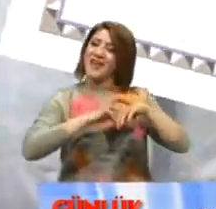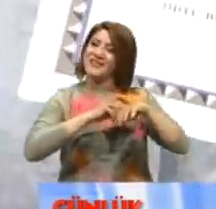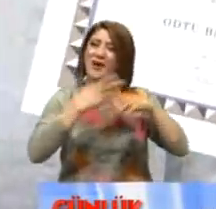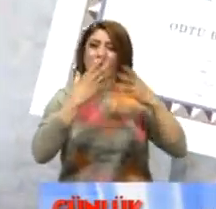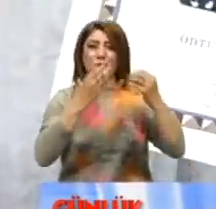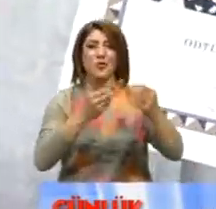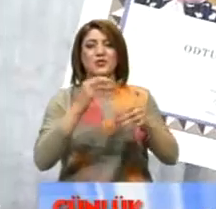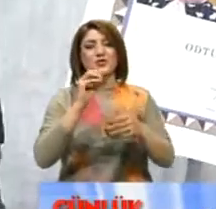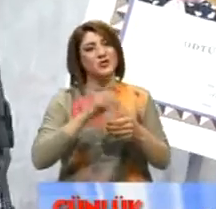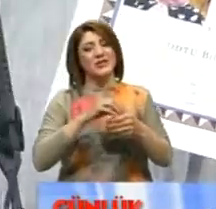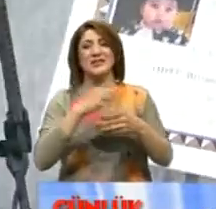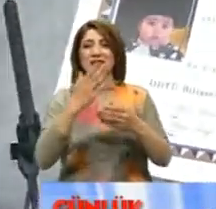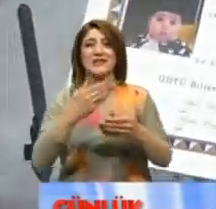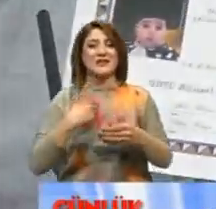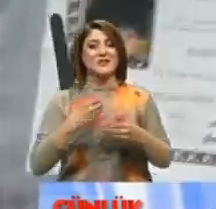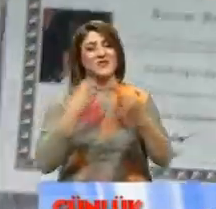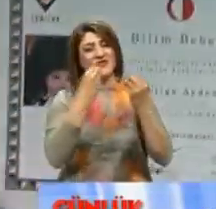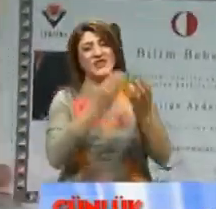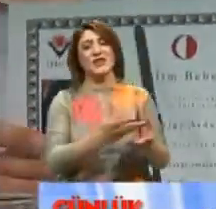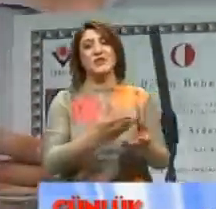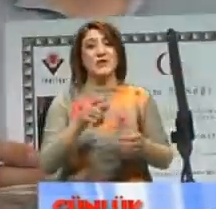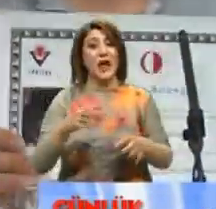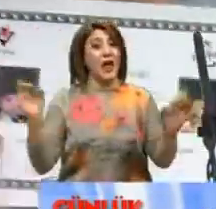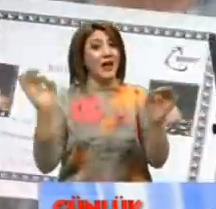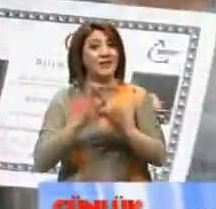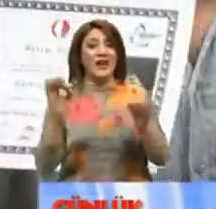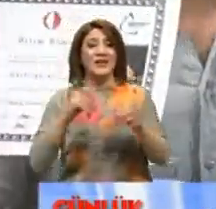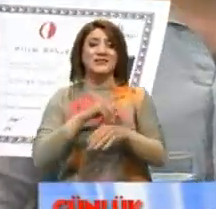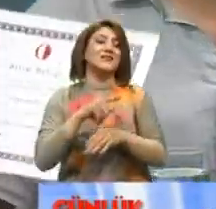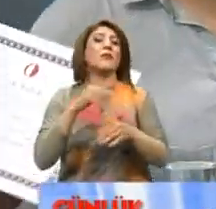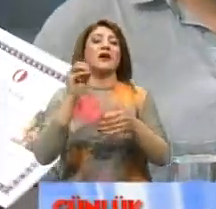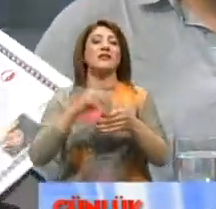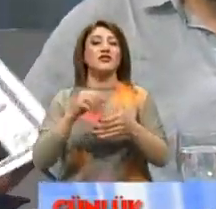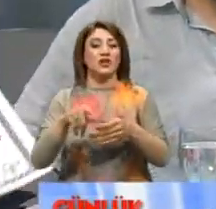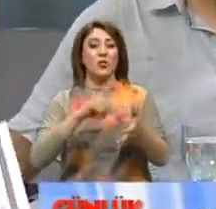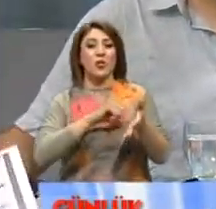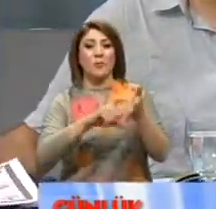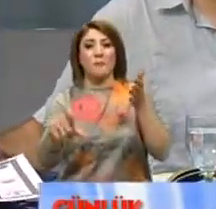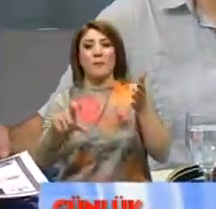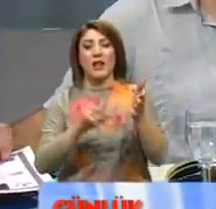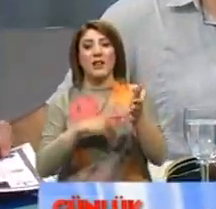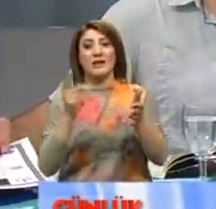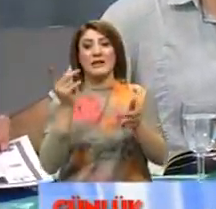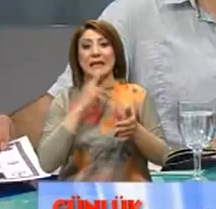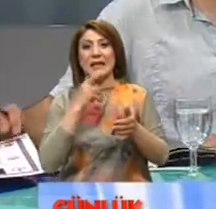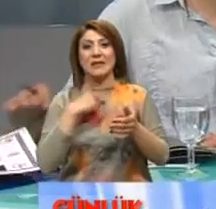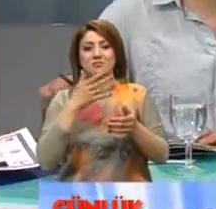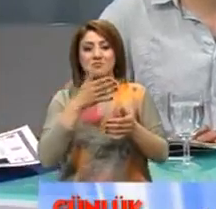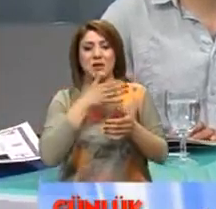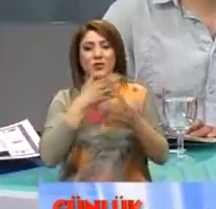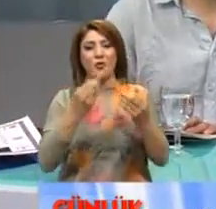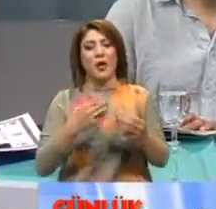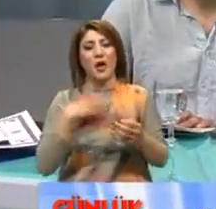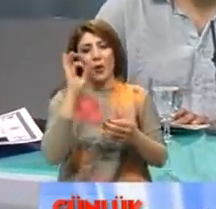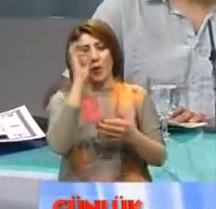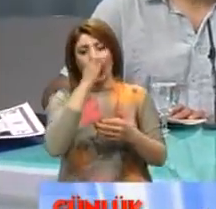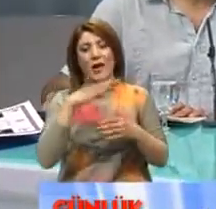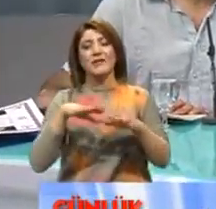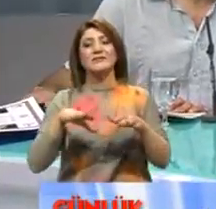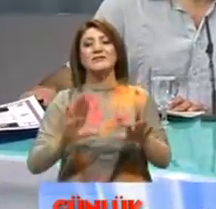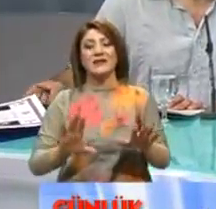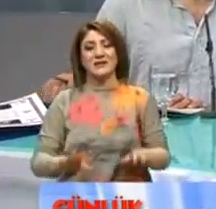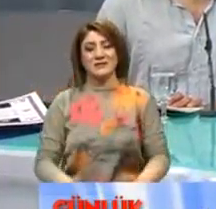bunu gerçekten hak ediyorlar. Bu kadar erken dönemde böyle bir dile sahip olmak hiç de kolay olmuyor aslında. Çok doğru. Thanks for